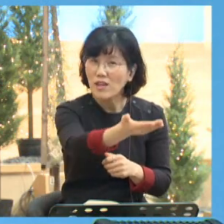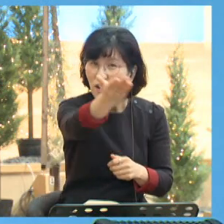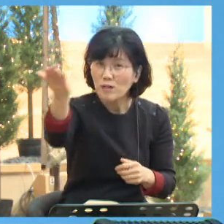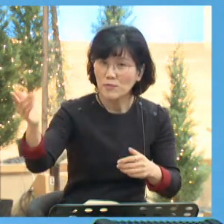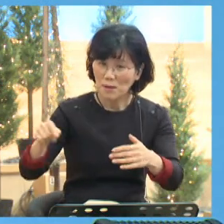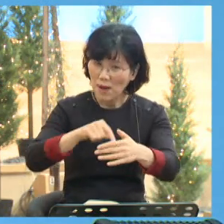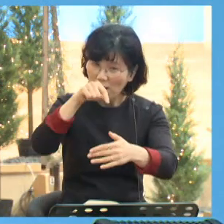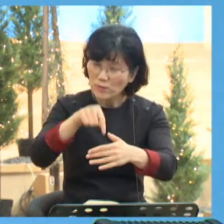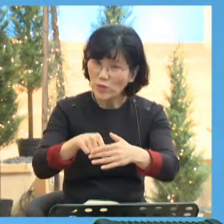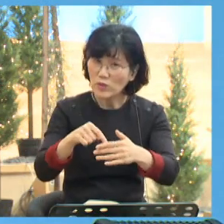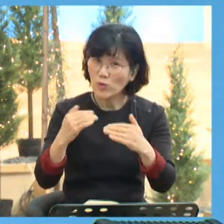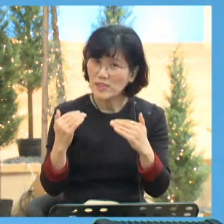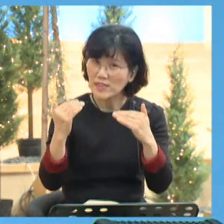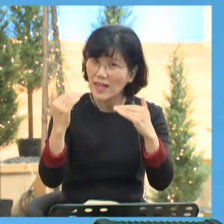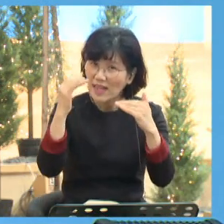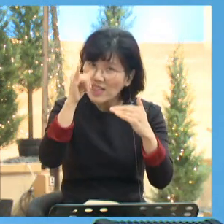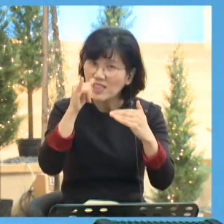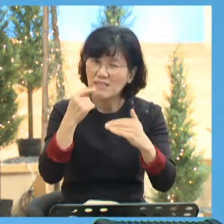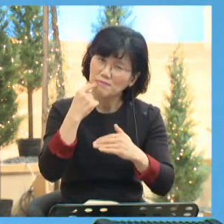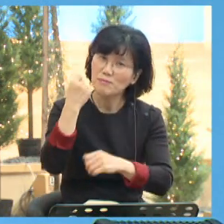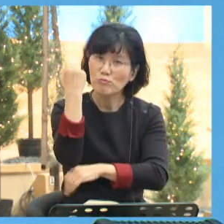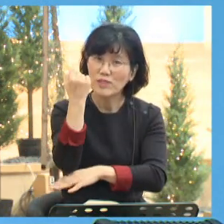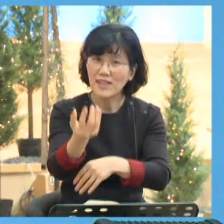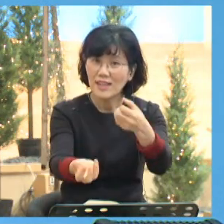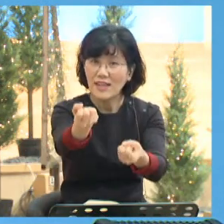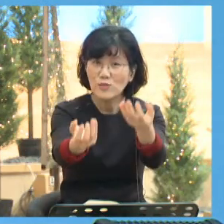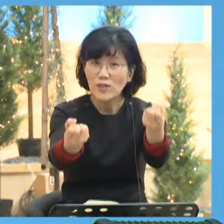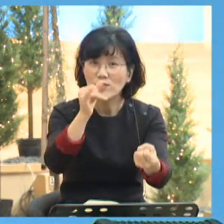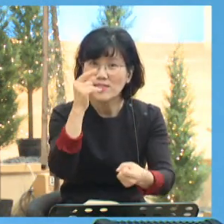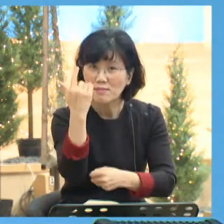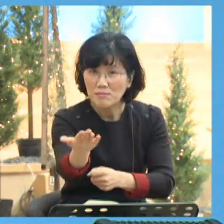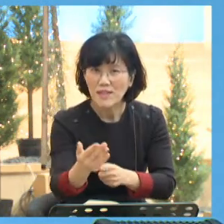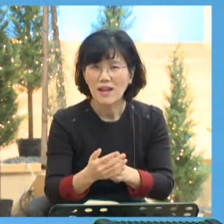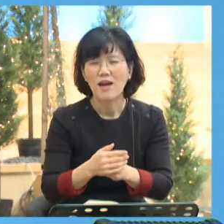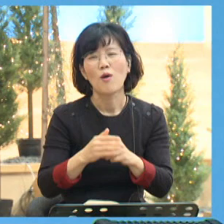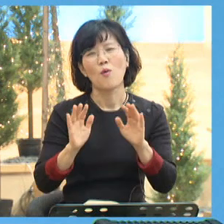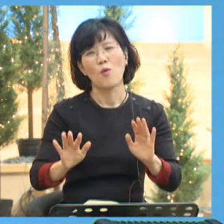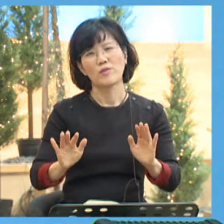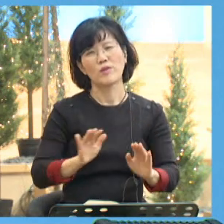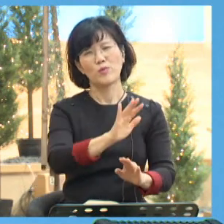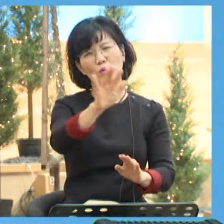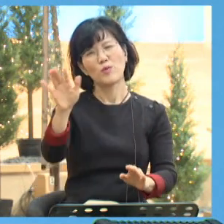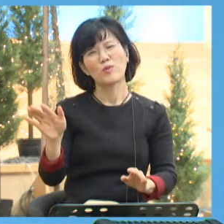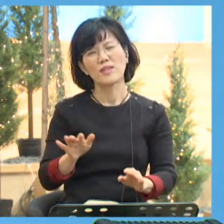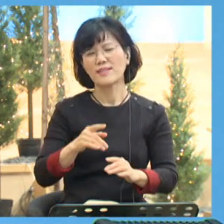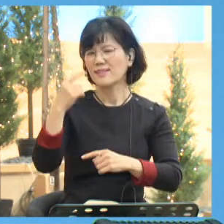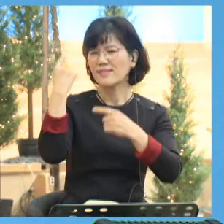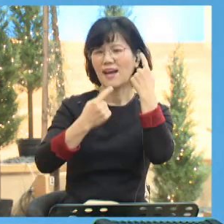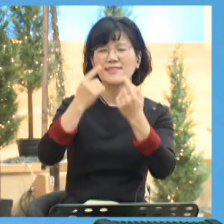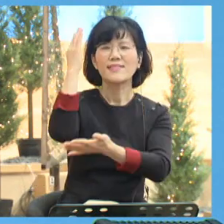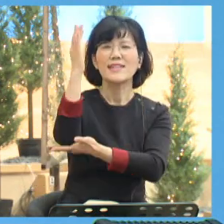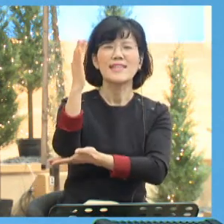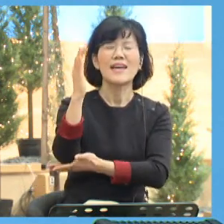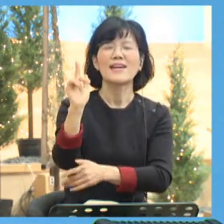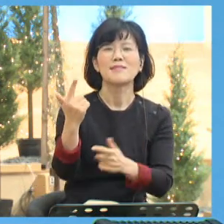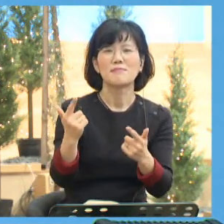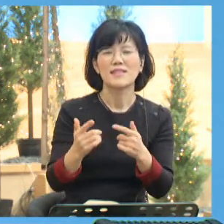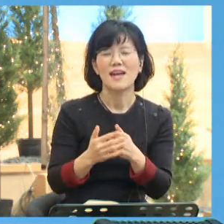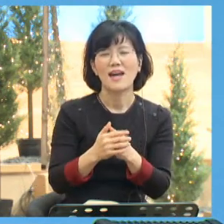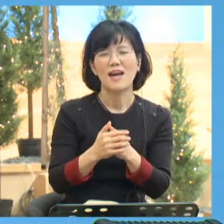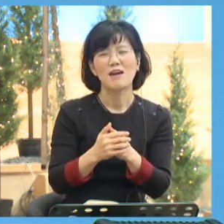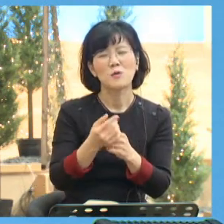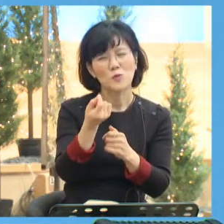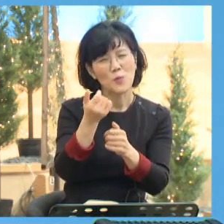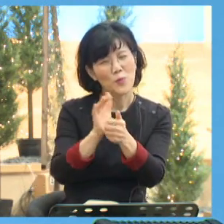자라나고 있는 중에 있는 이 쓴 뿌리가 있나요 오늘 우리는 요 당신이 무슨 상처를 얘기하는 게 아니고 조금 뭐